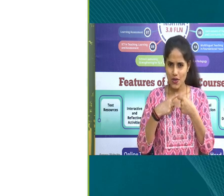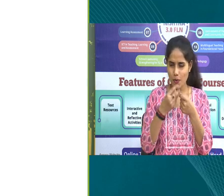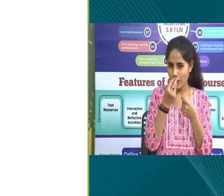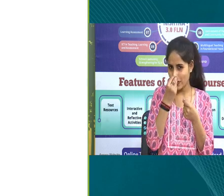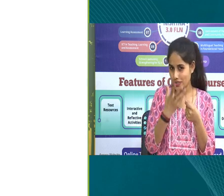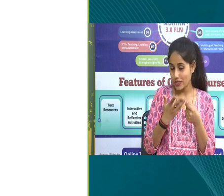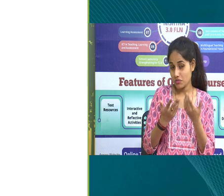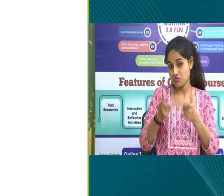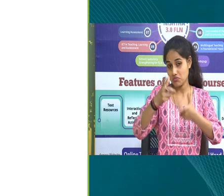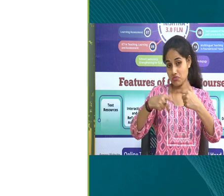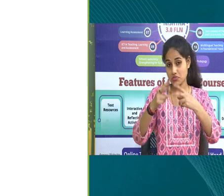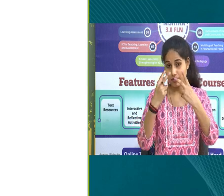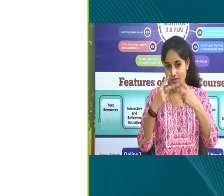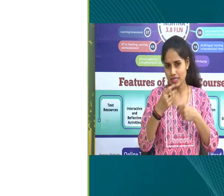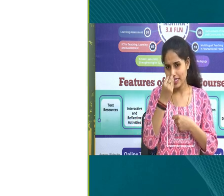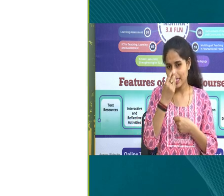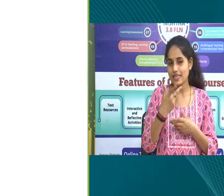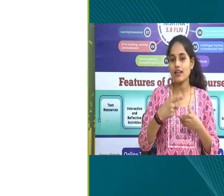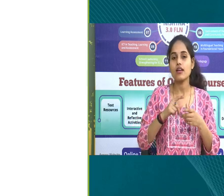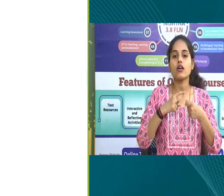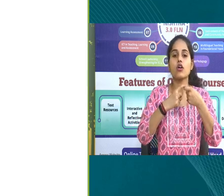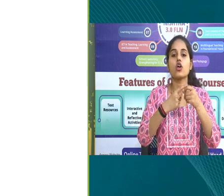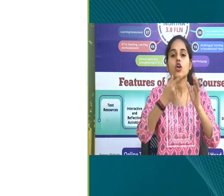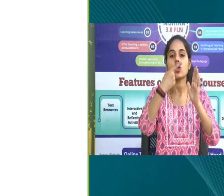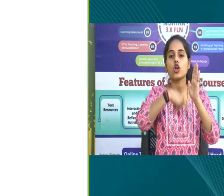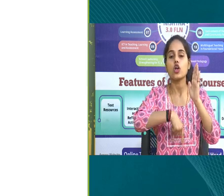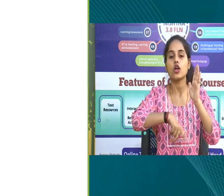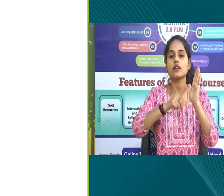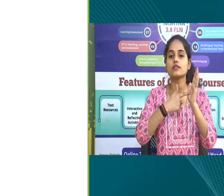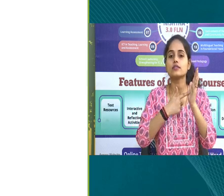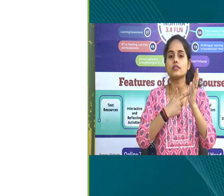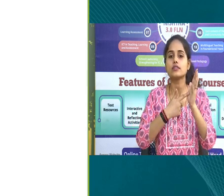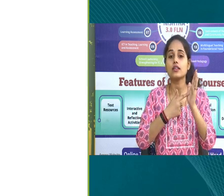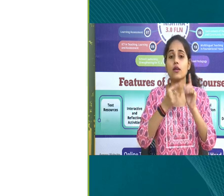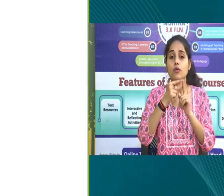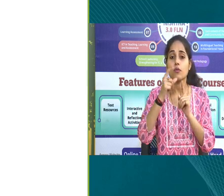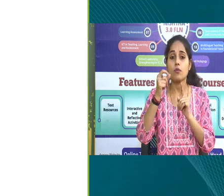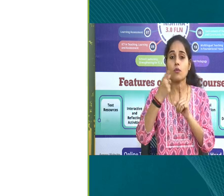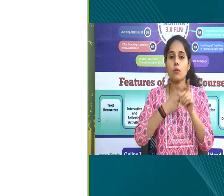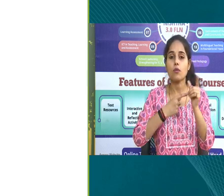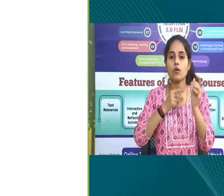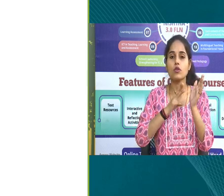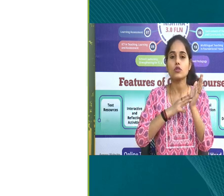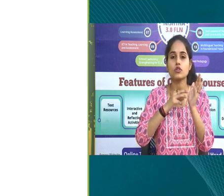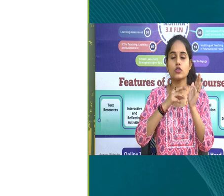हमारी प्लैनेट्स को भी आसान लगेगा होमवर्क है क्लासिफाई द फॉलोइंग पॉलिनॉमियल आगे